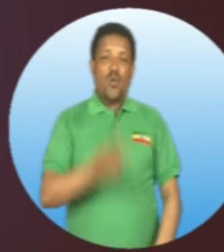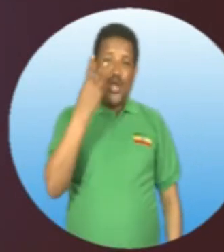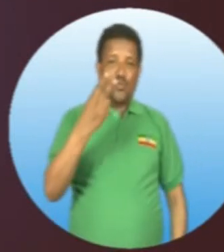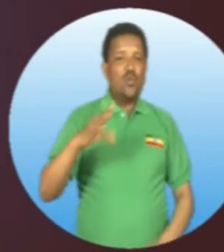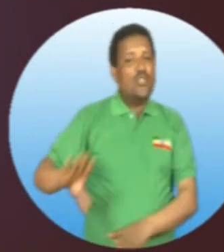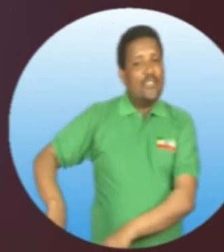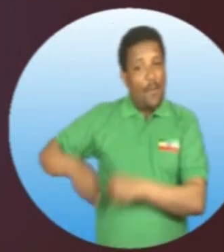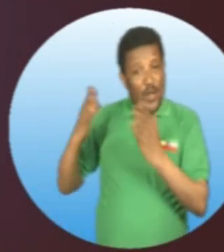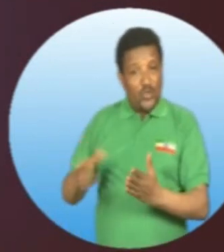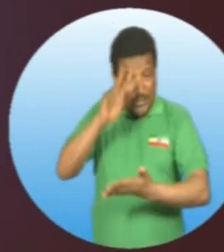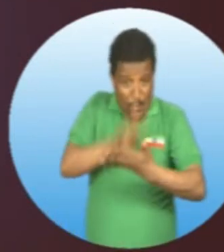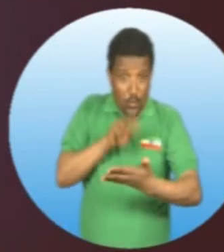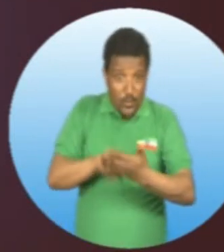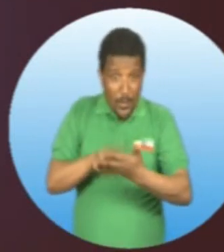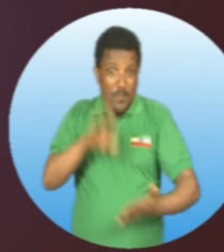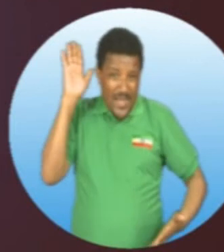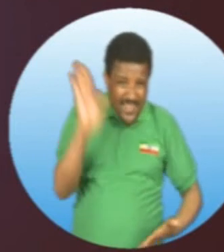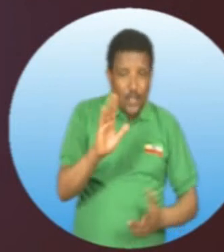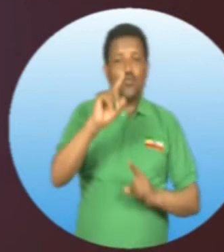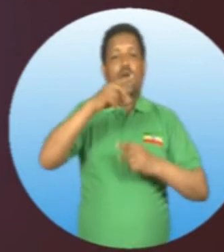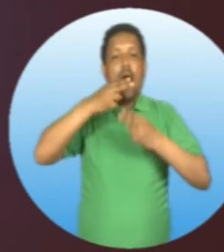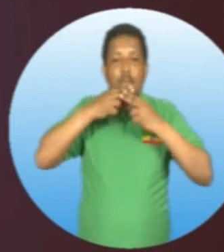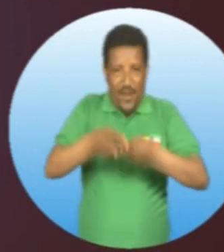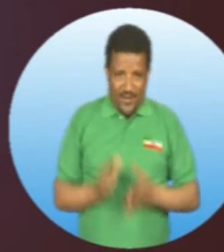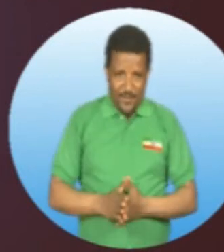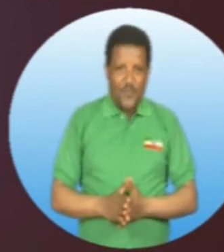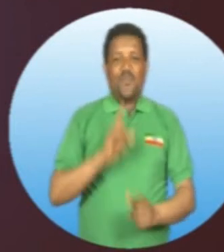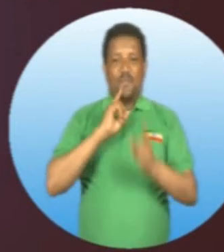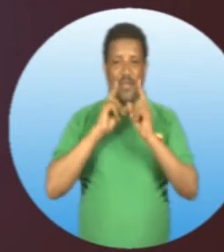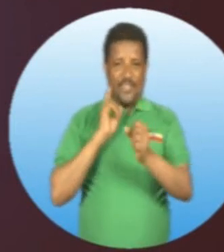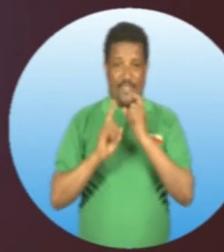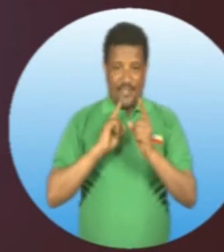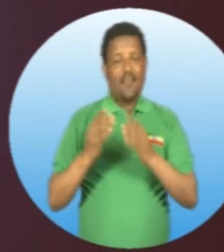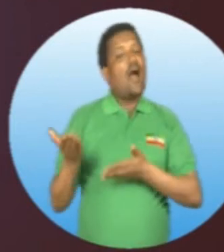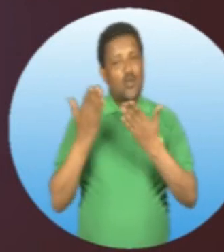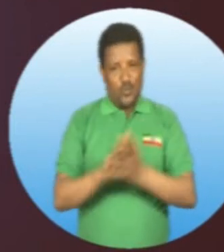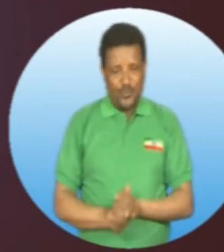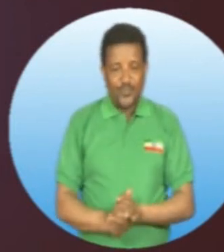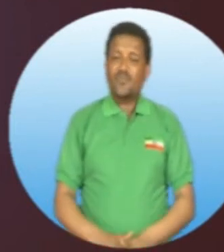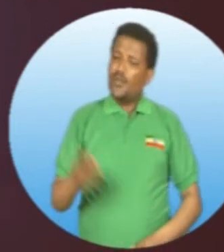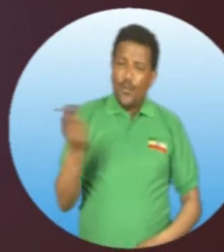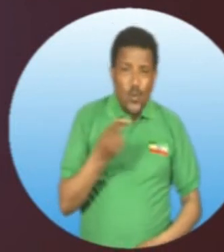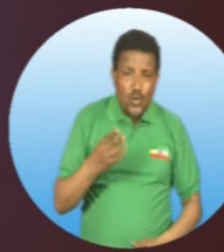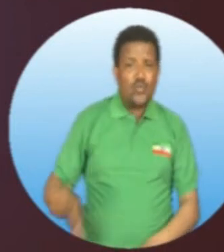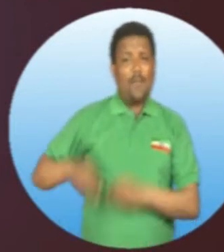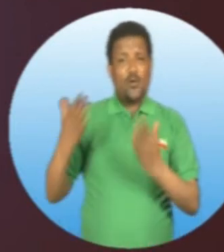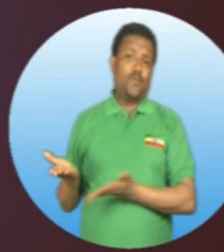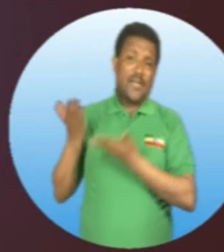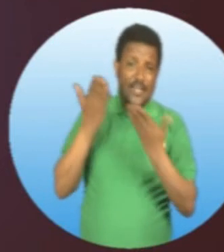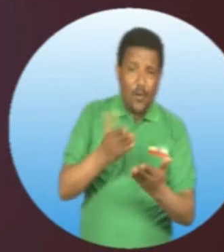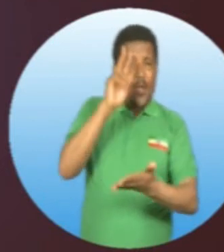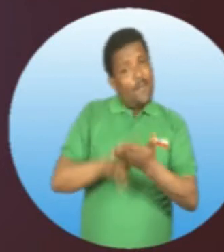ሁለቱ ተማሪዎች ያነበቡትን ምንባብ በራሳችሁ አባባል በንግግር አቅርቡ። በሁለቱ